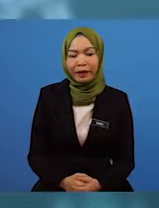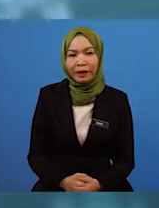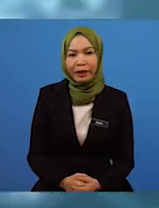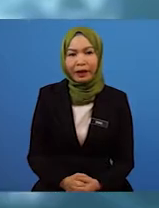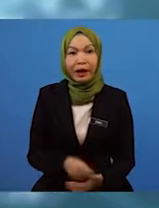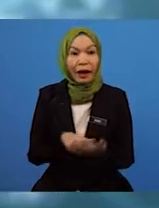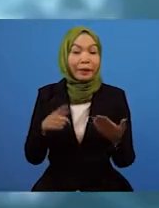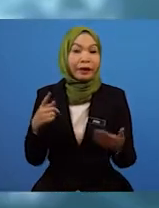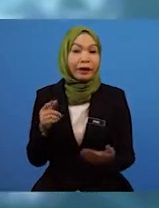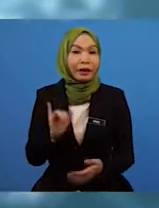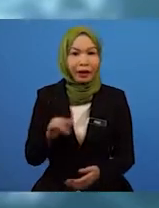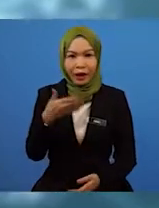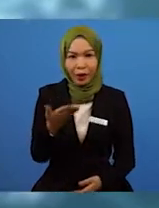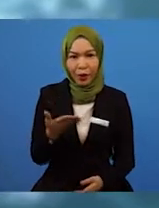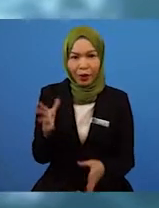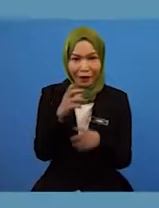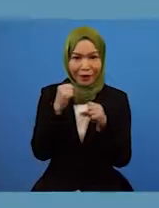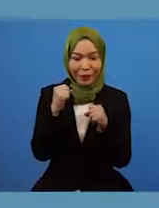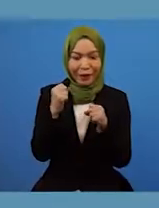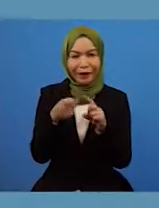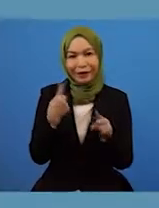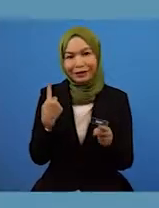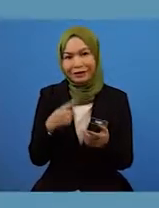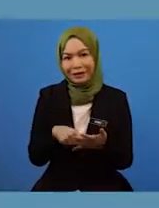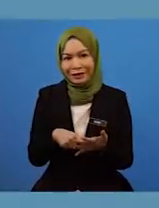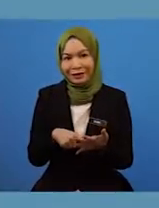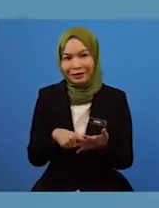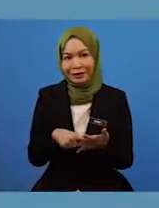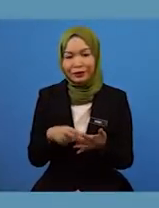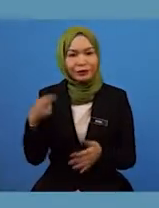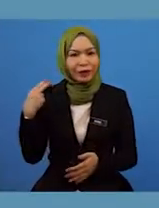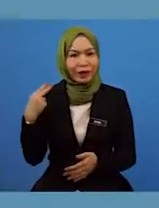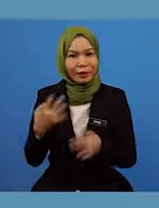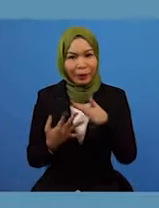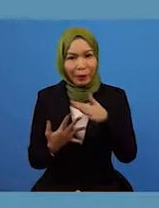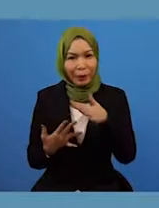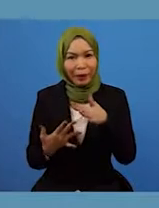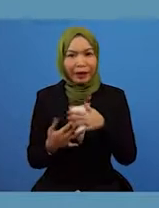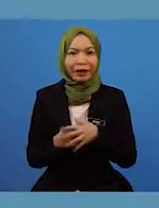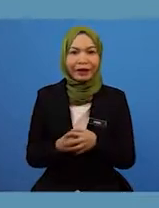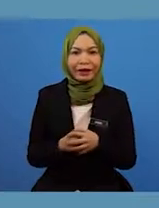ini? Apabila dikira, haba pembakaran bagi metanol